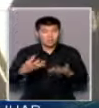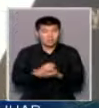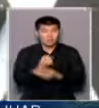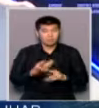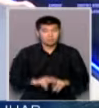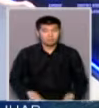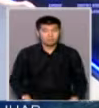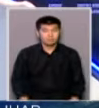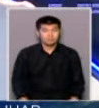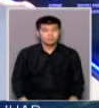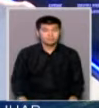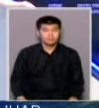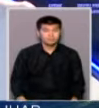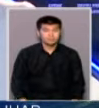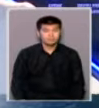достижениям.